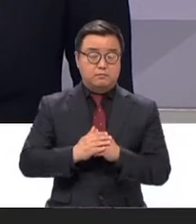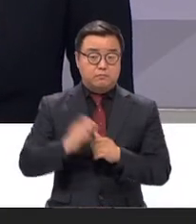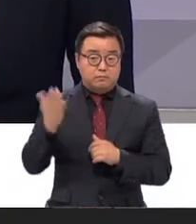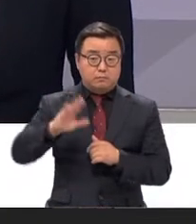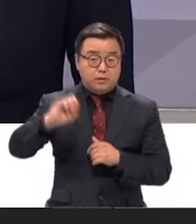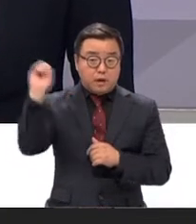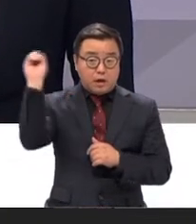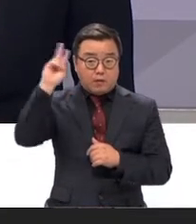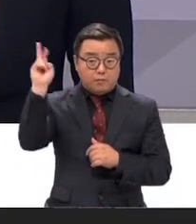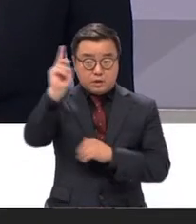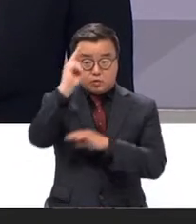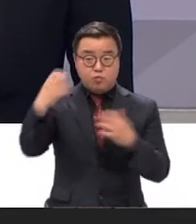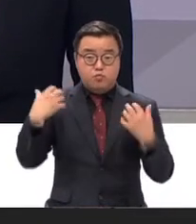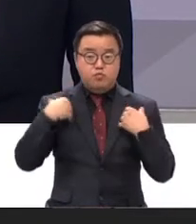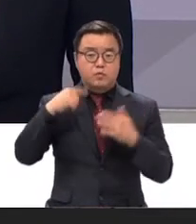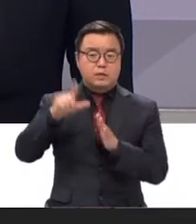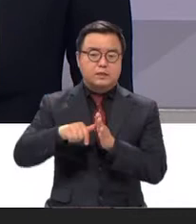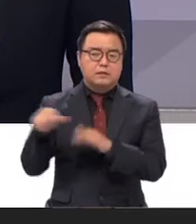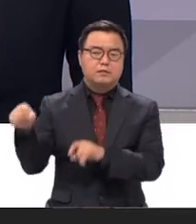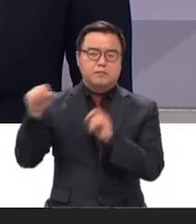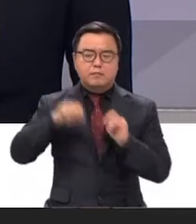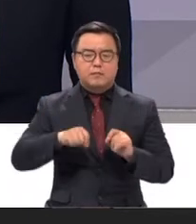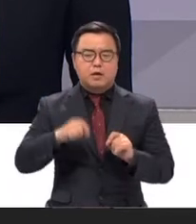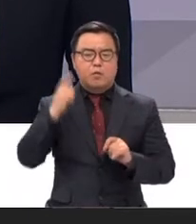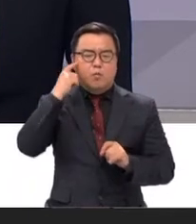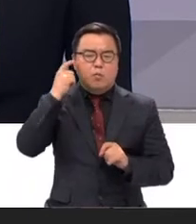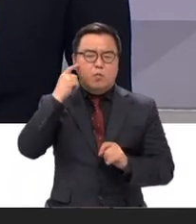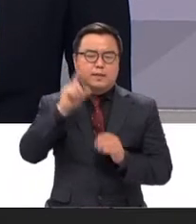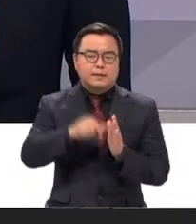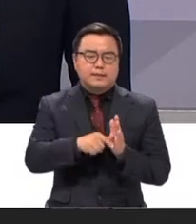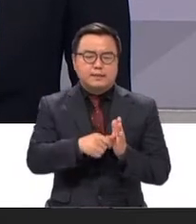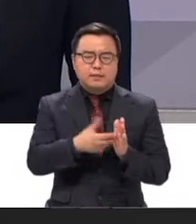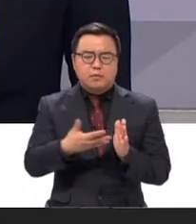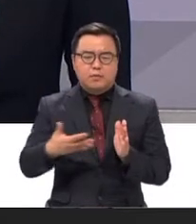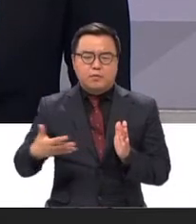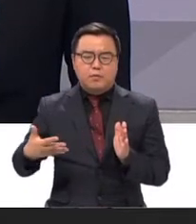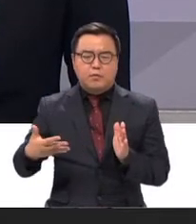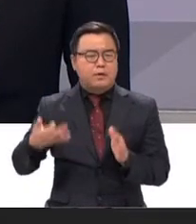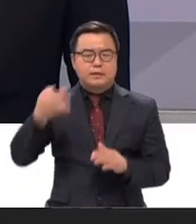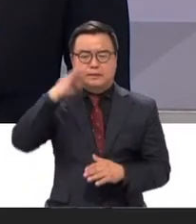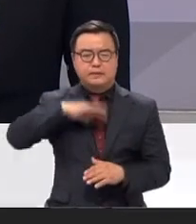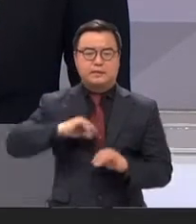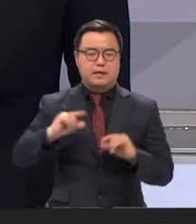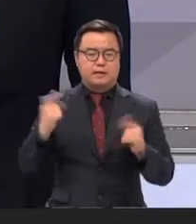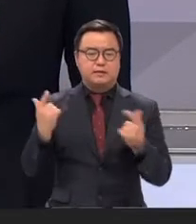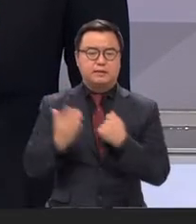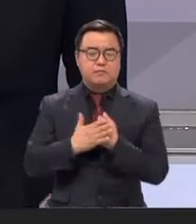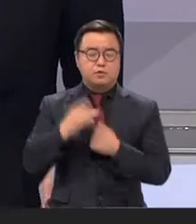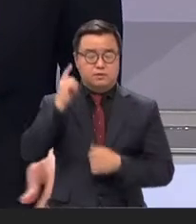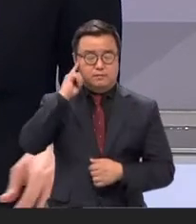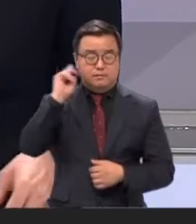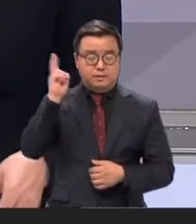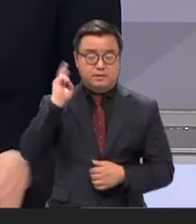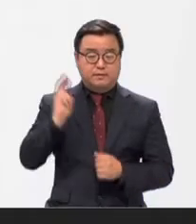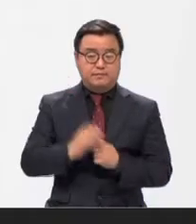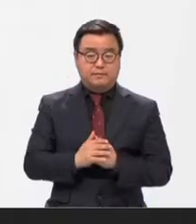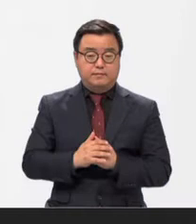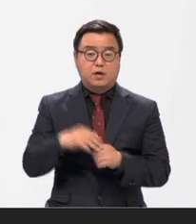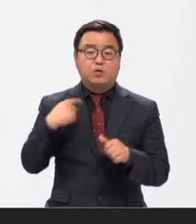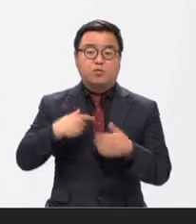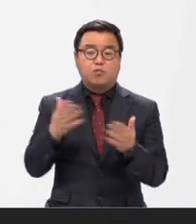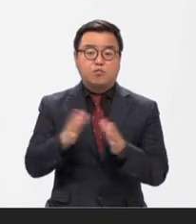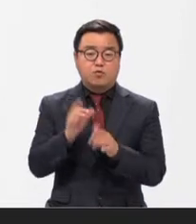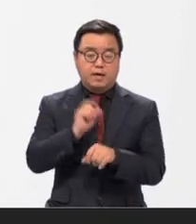일정을 앞당겼습니다. 사실 시간을 끌어봐야 득될 게 없다라는 판단이 선 것으로 보입니다. 교육부가